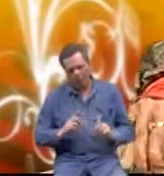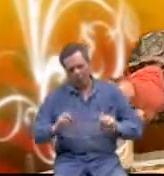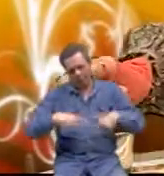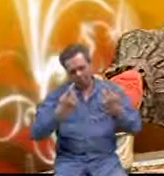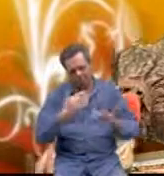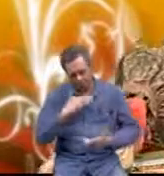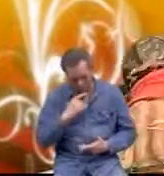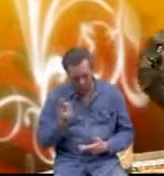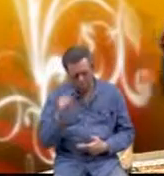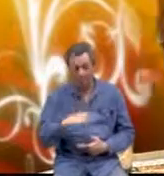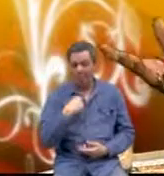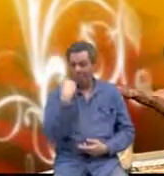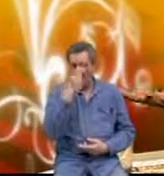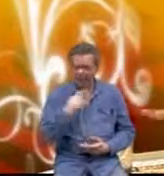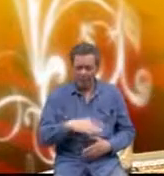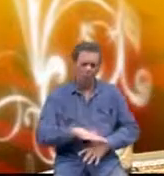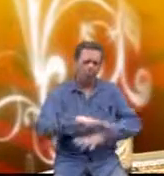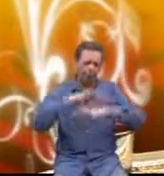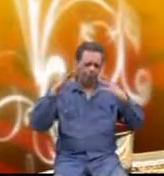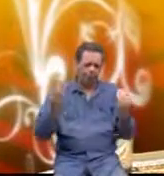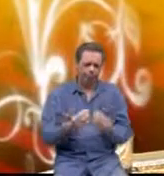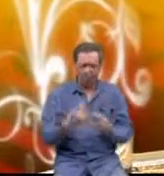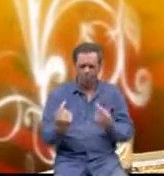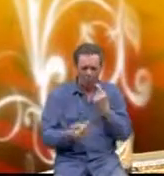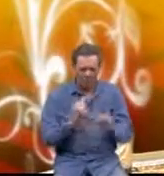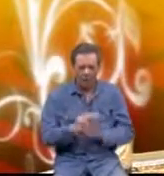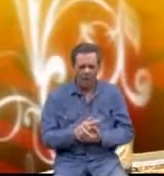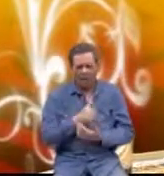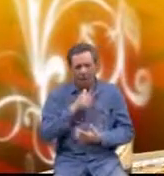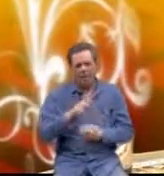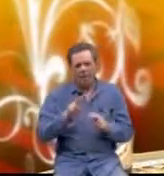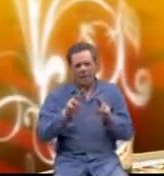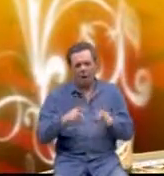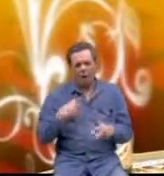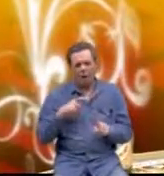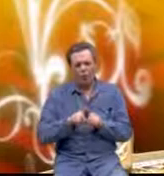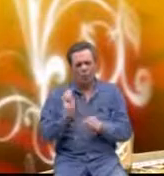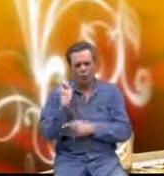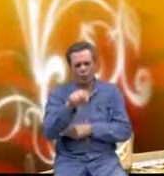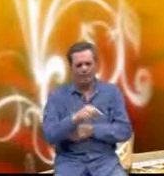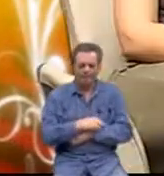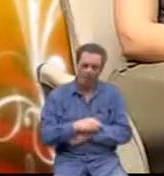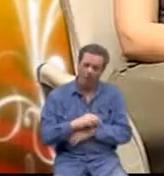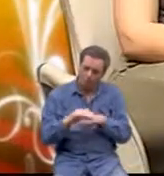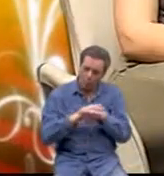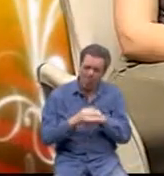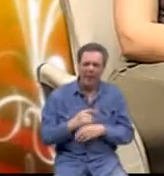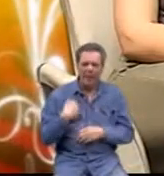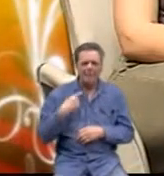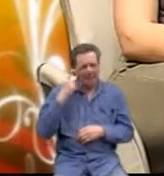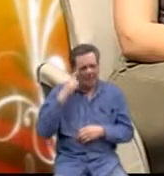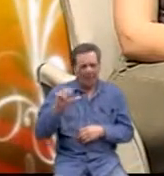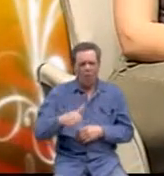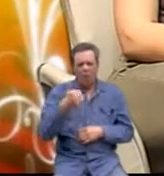opet u subotu. U nedjelju je hrpa događanja prekrasnih i zaista čudoće. Evo. A sad sam se sjetila, oprostite što vas prekidam, još